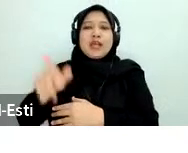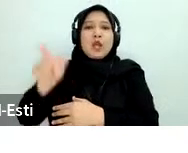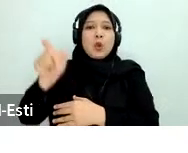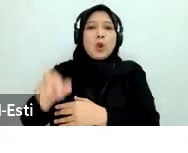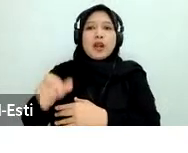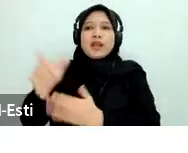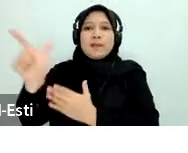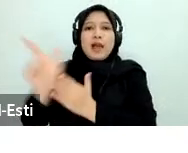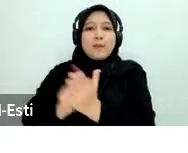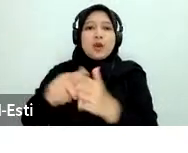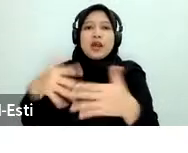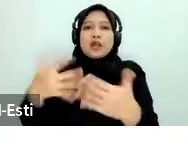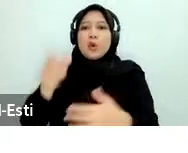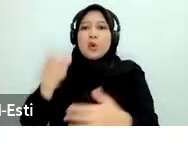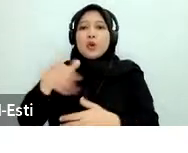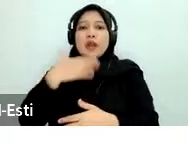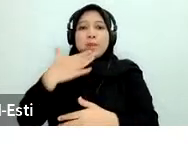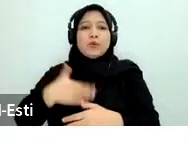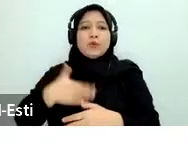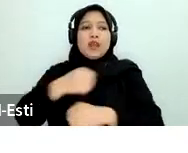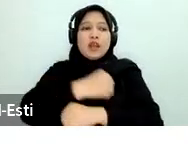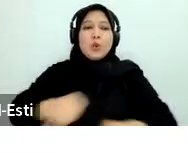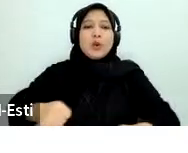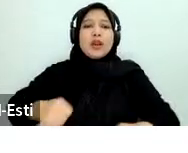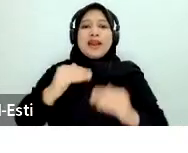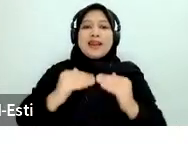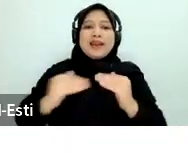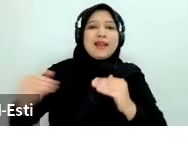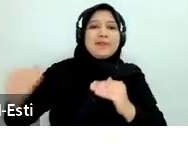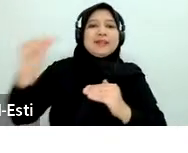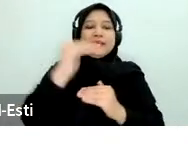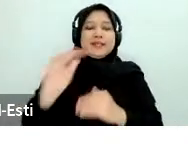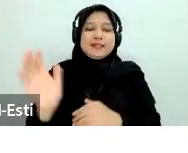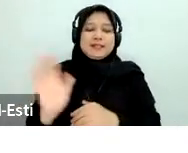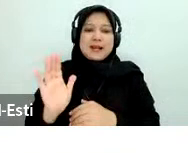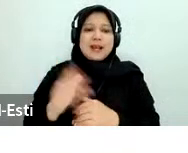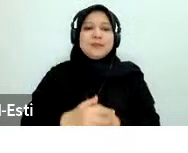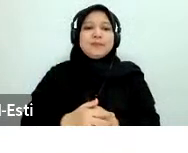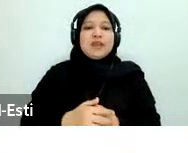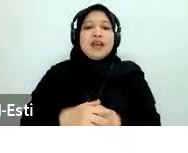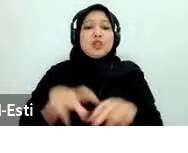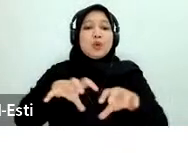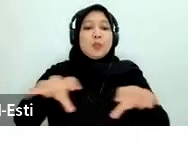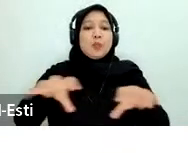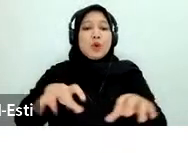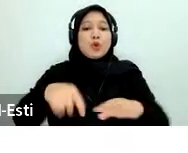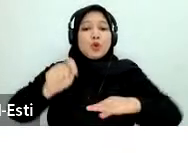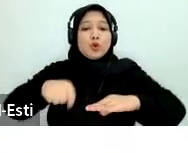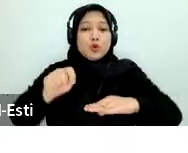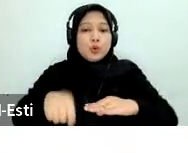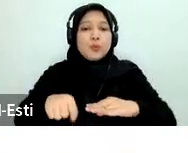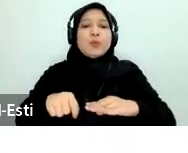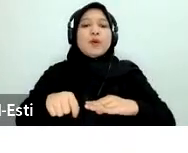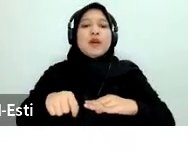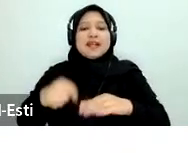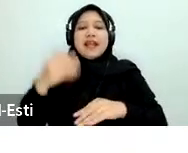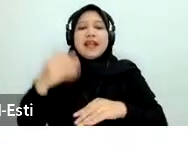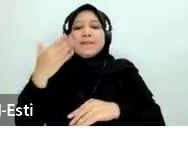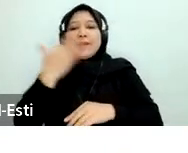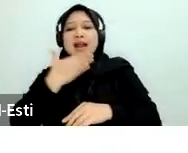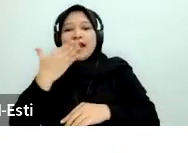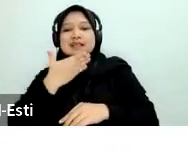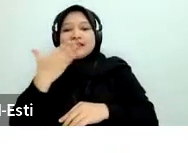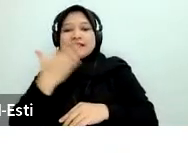lebih tinggi legum semestinya tidak berlawanan satu sama lain dari segi bahasa yang tadi saya sampaikan tadi pasal 27 ayat 3 dengan